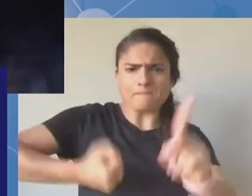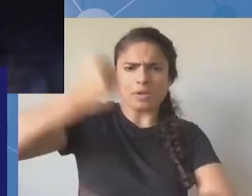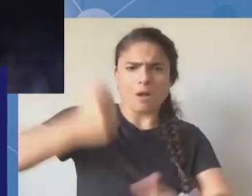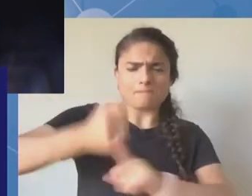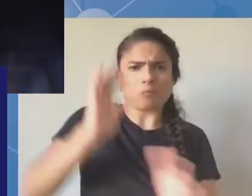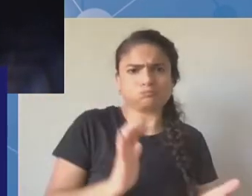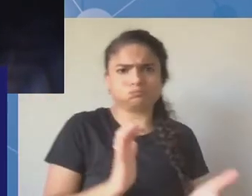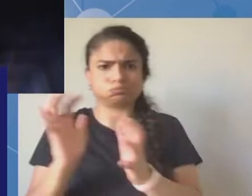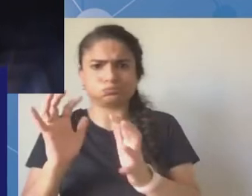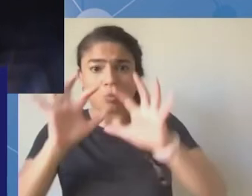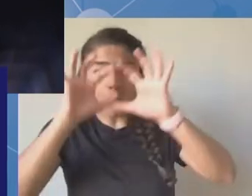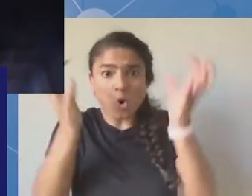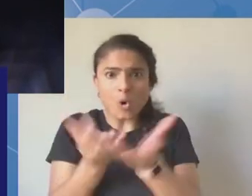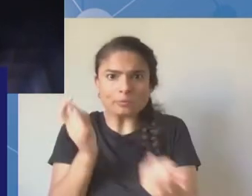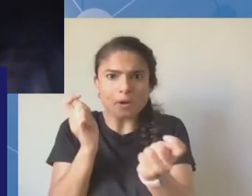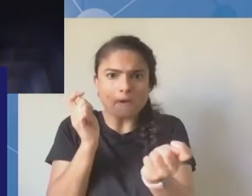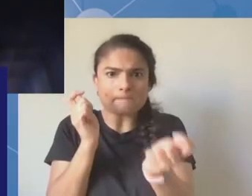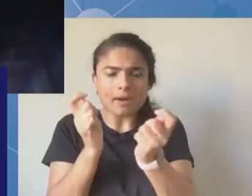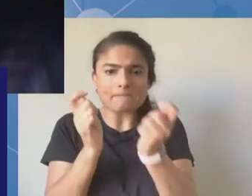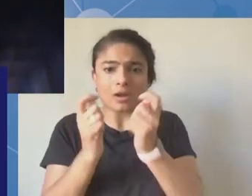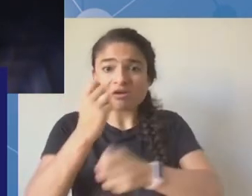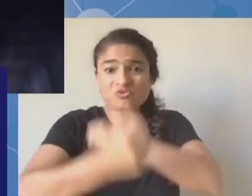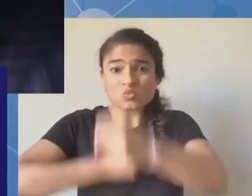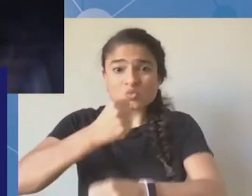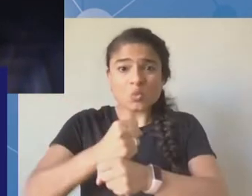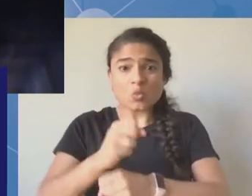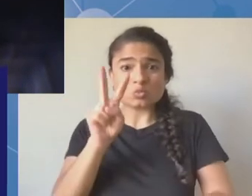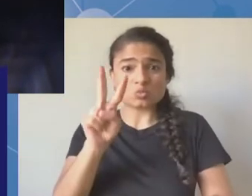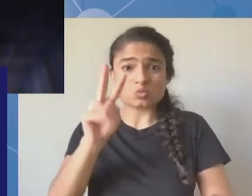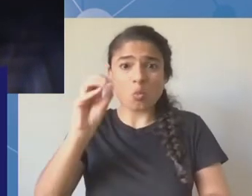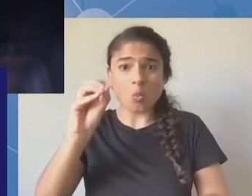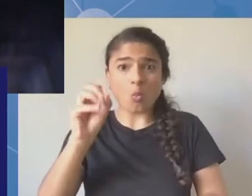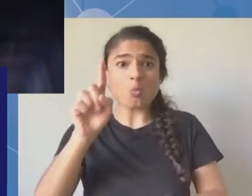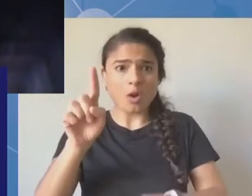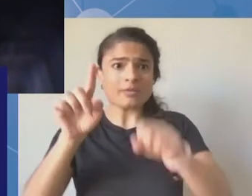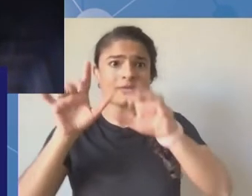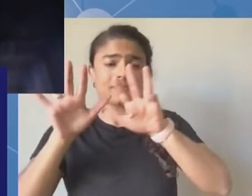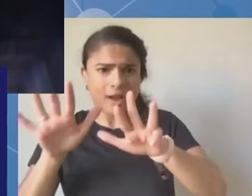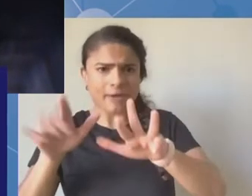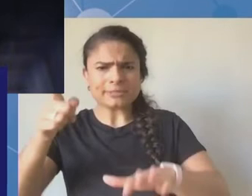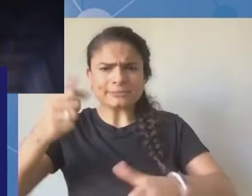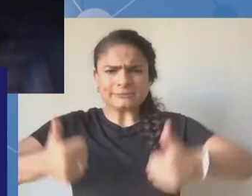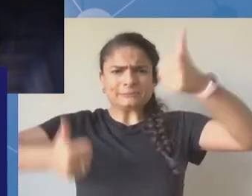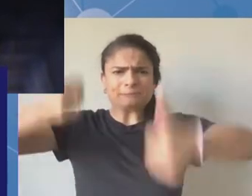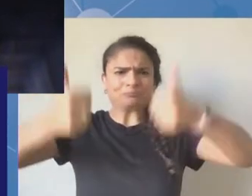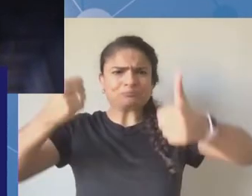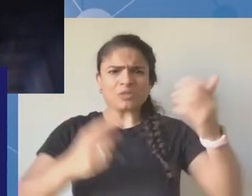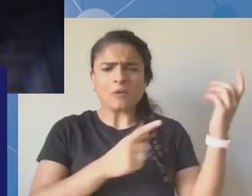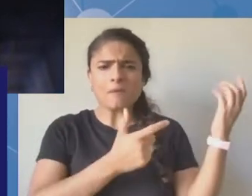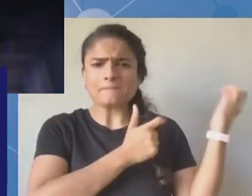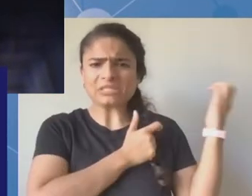حصل فيها ثورة عام 2019، والآن أصبحت